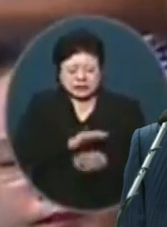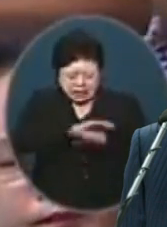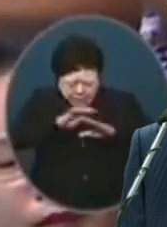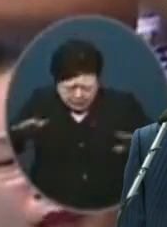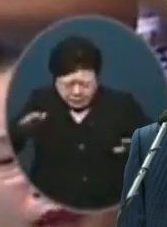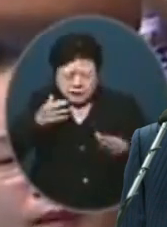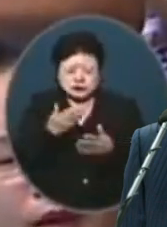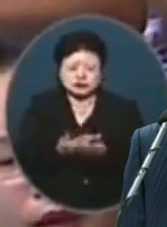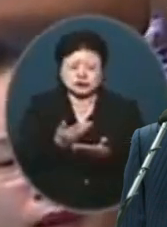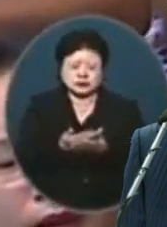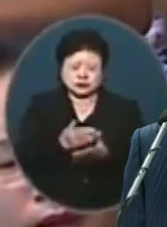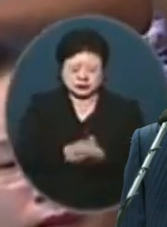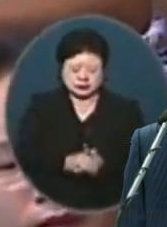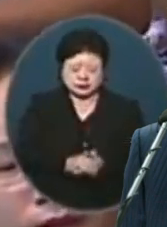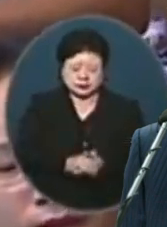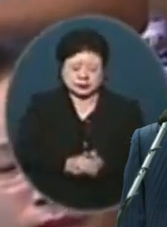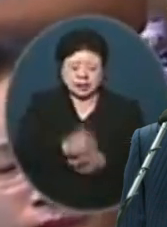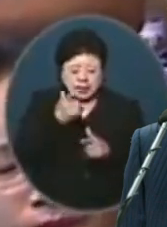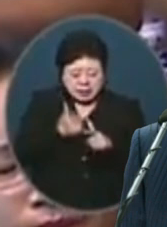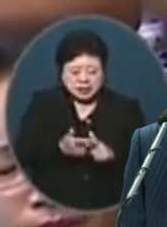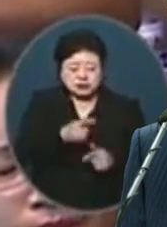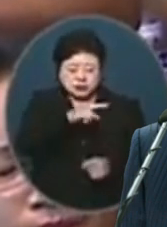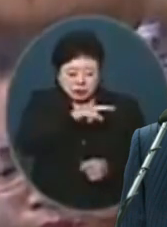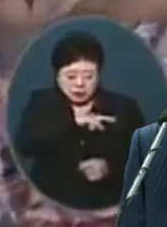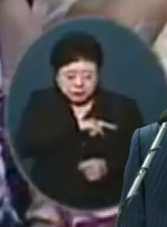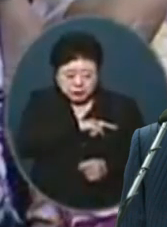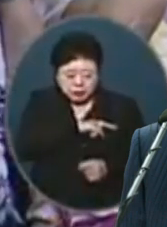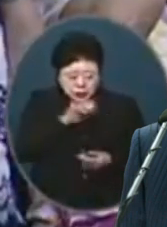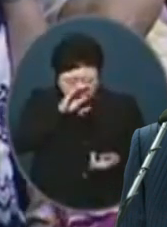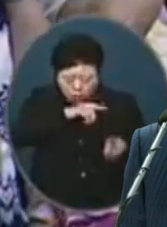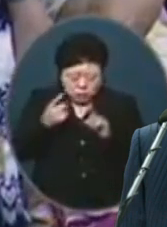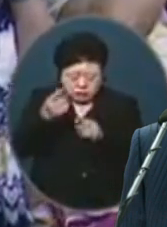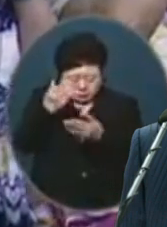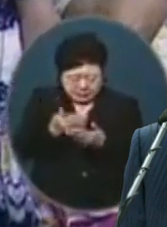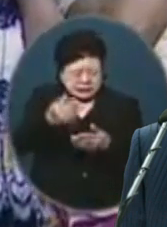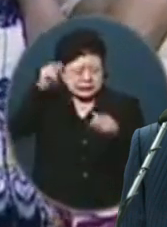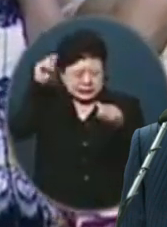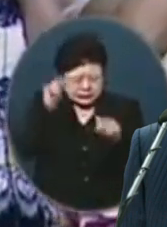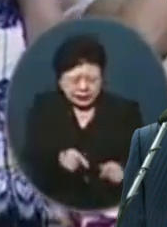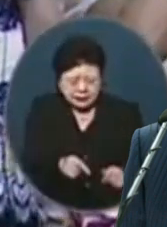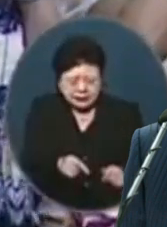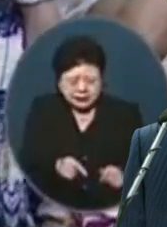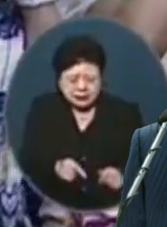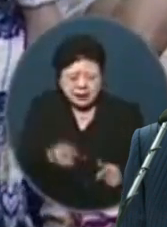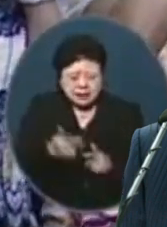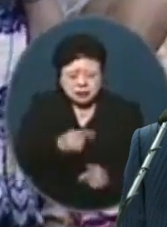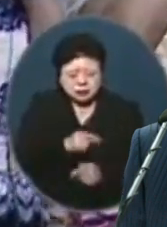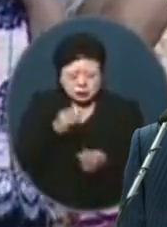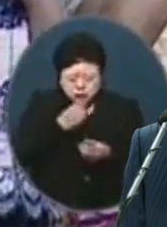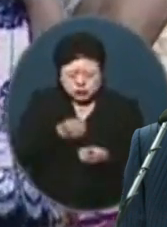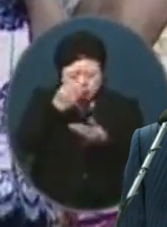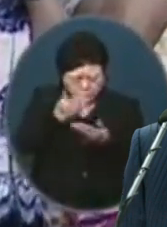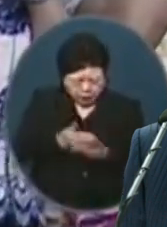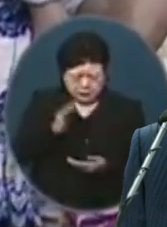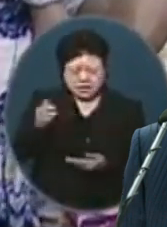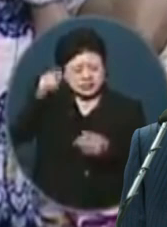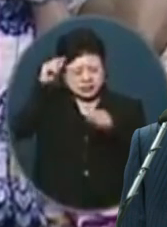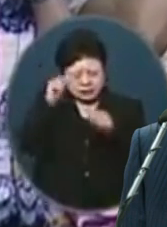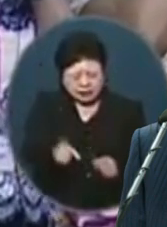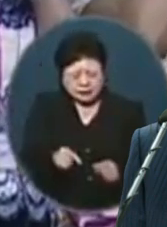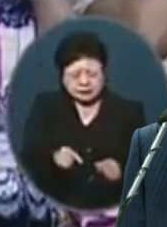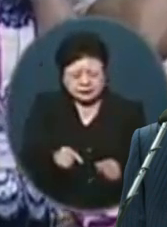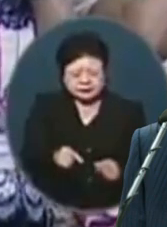해결하여 주시옵소서. 예수님 이름으로 고침을 받을지어다. 예수 이름으로 축복을 받을지어다.